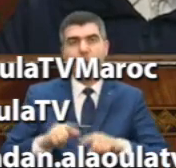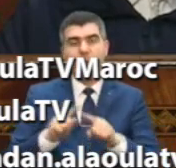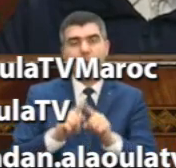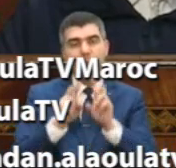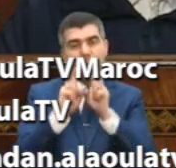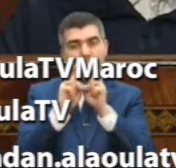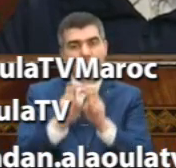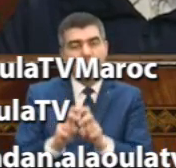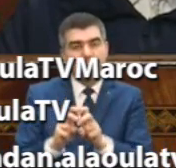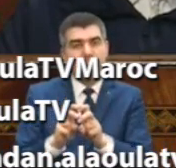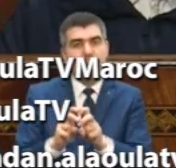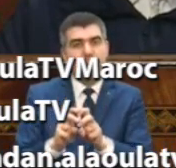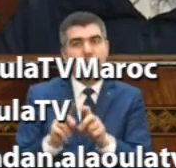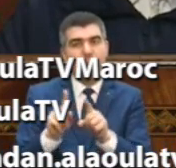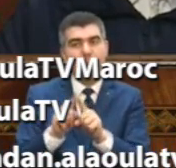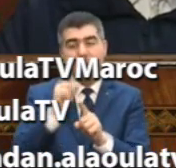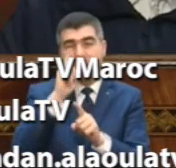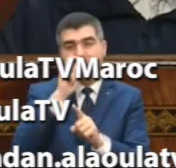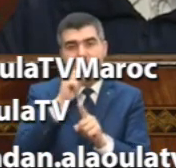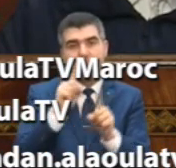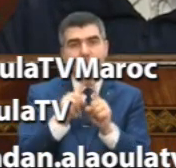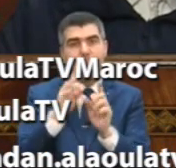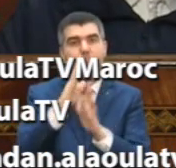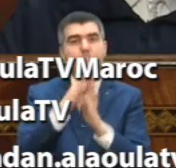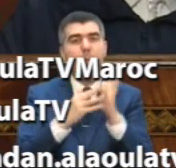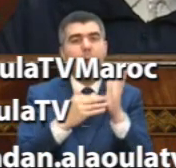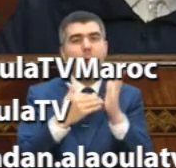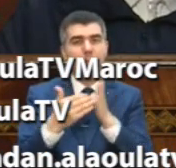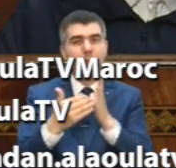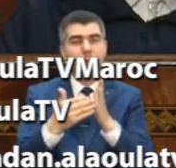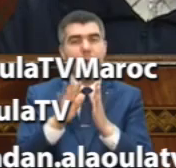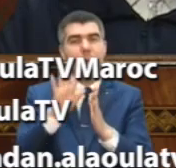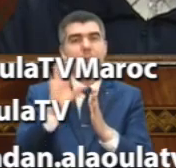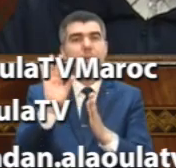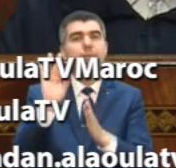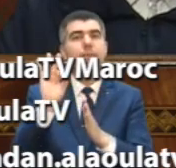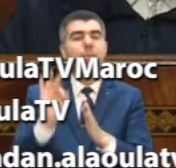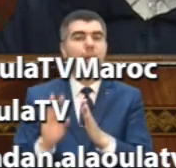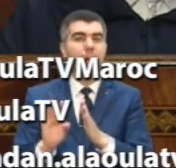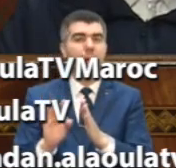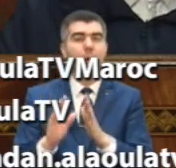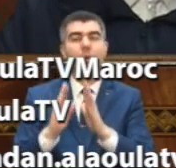في قطاع السكن اللي جاء في البرنامج بنسبه 50%